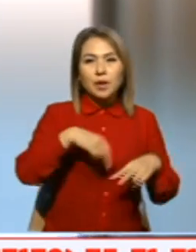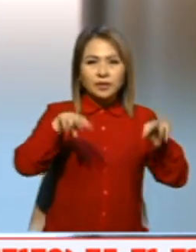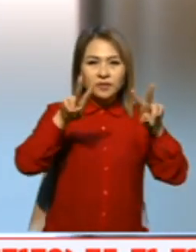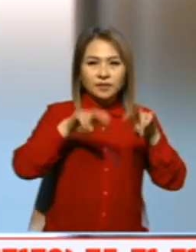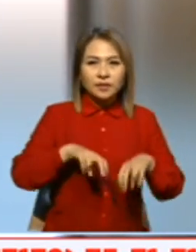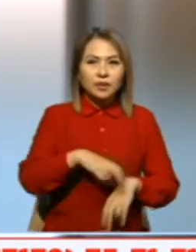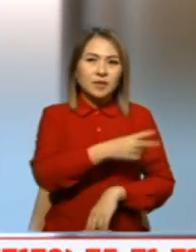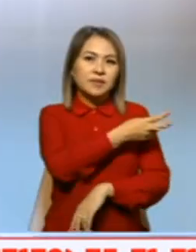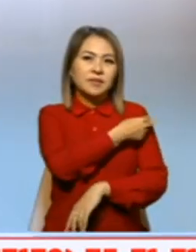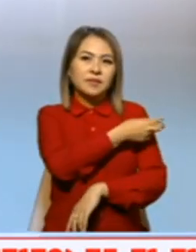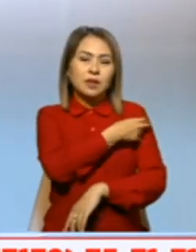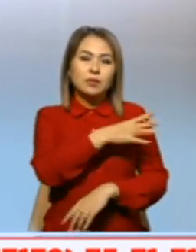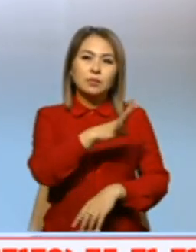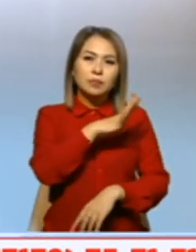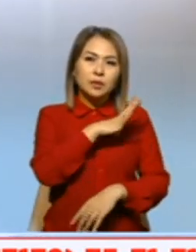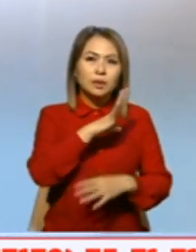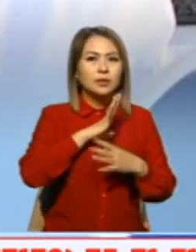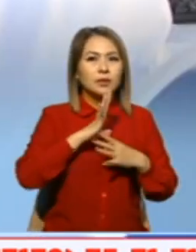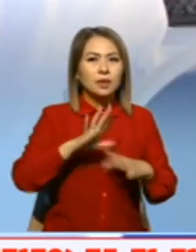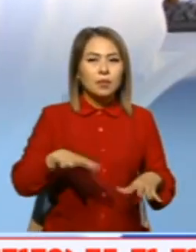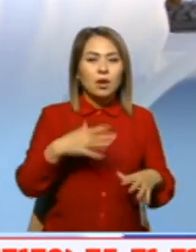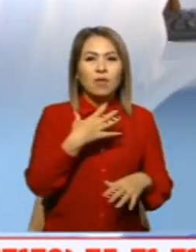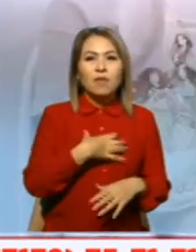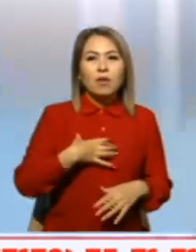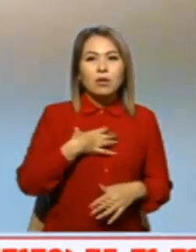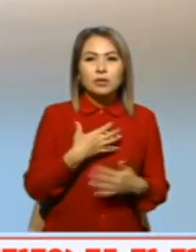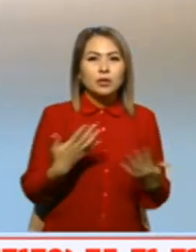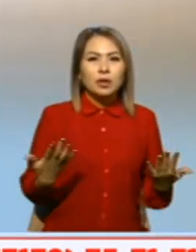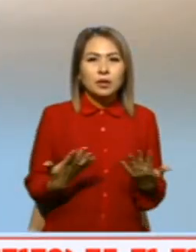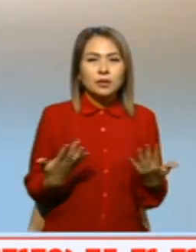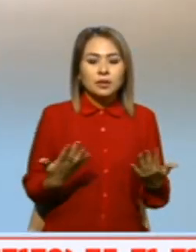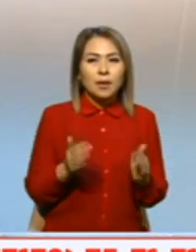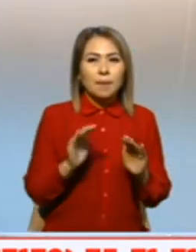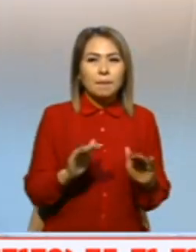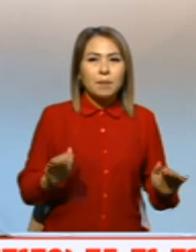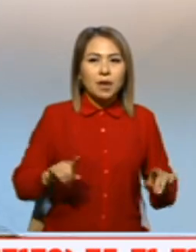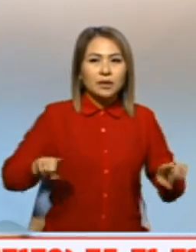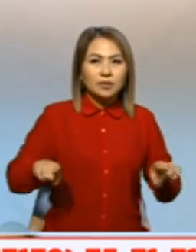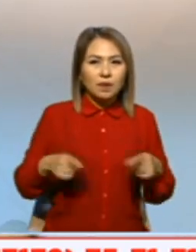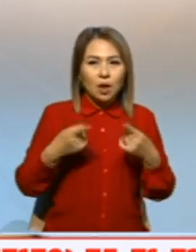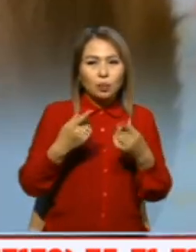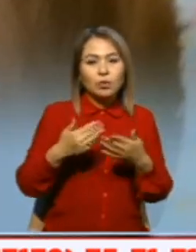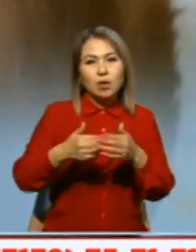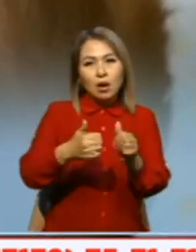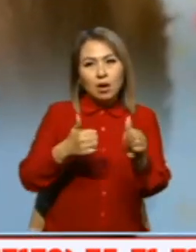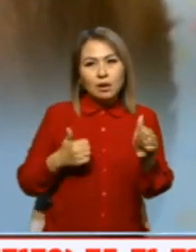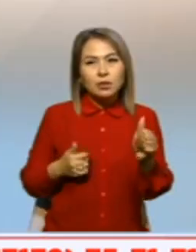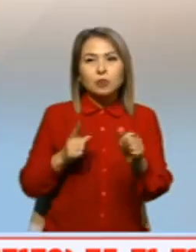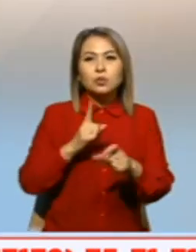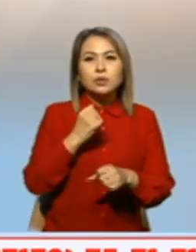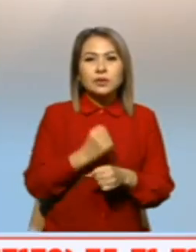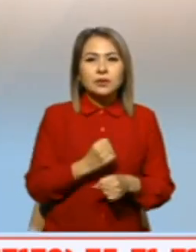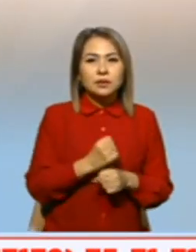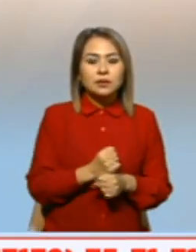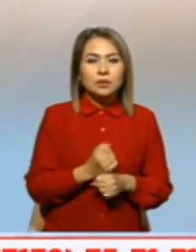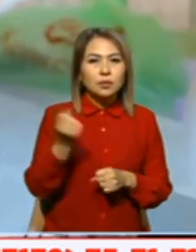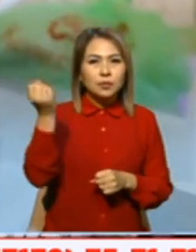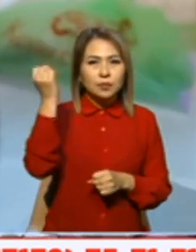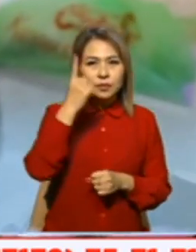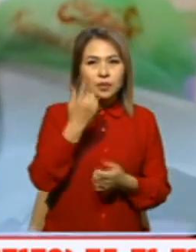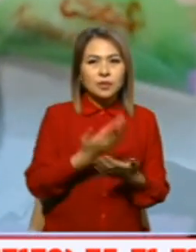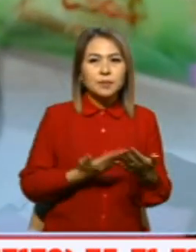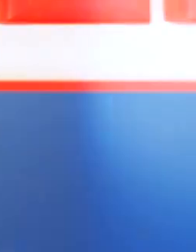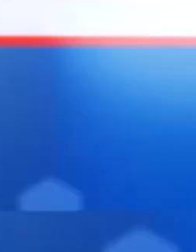медициналық тексерістен өткіздіңіз бе? Оның маңыздылығы неде? Бала дамуының артта қалған байқасаңыз не істеу керек? Студияда